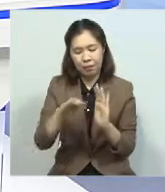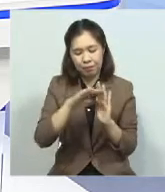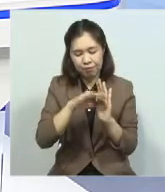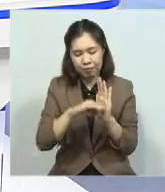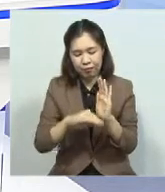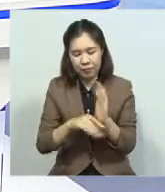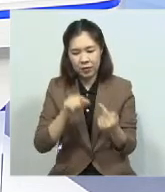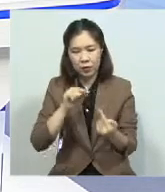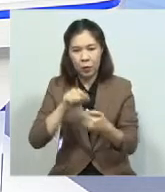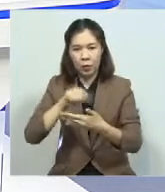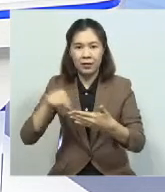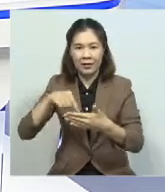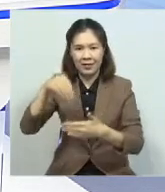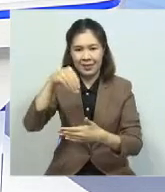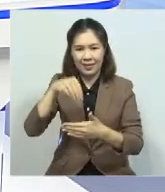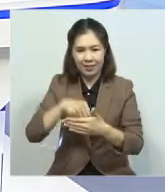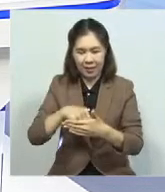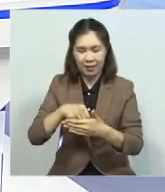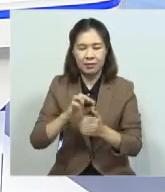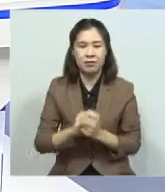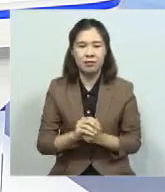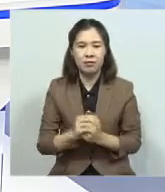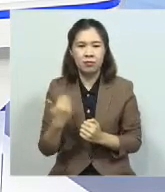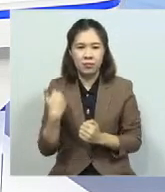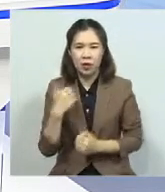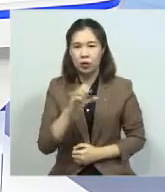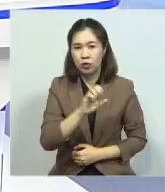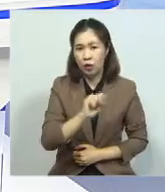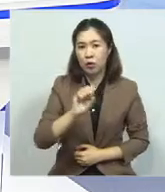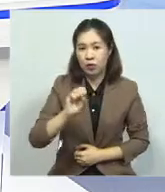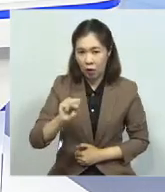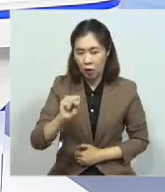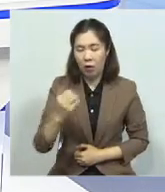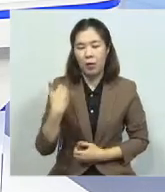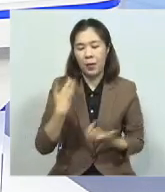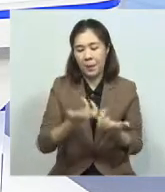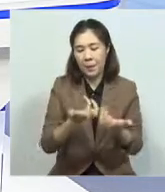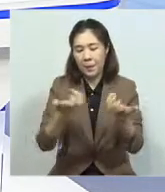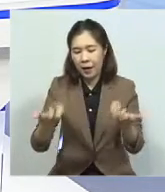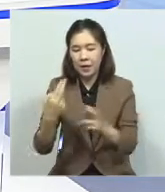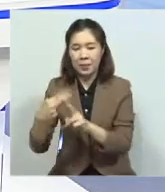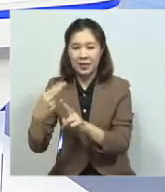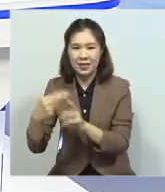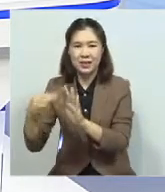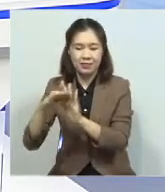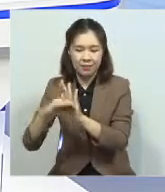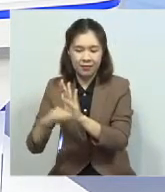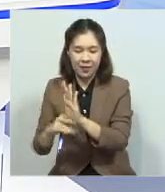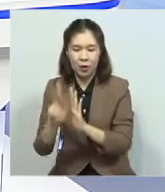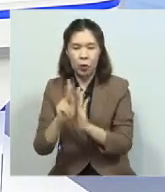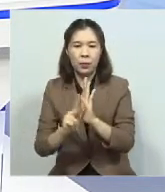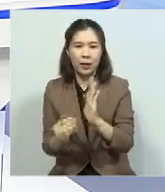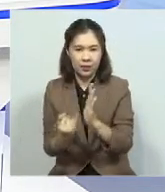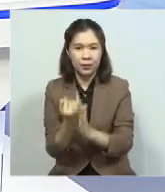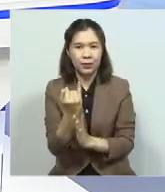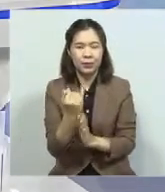การเลือกตั้งเพื่อให้สามารถรายงานค่าใช้จ่ายในการหาเสียงทั้งส.ส.แบบแบ่งเขตและส.ส.บัญชีรายชื่อได้อย่างถูกต้องตามก